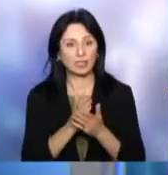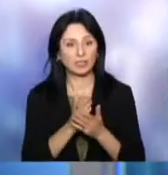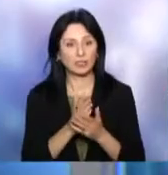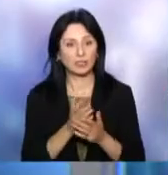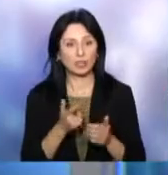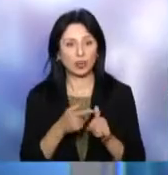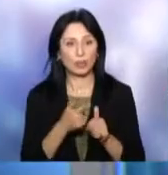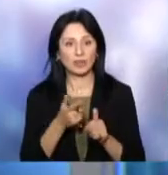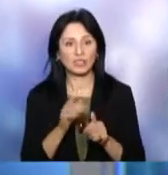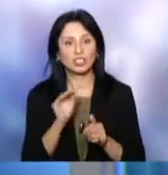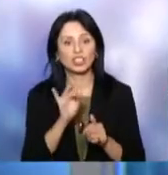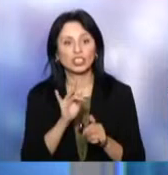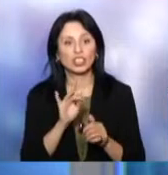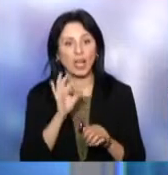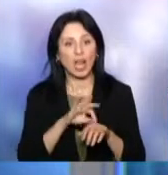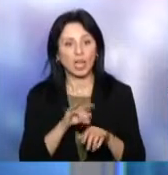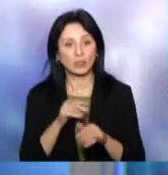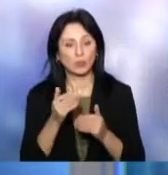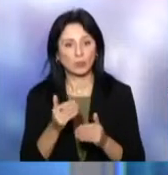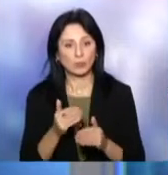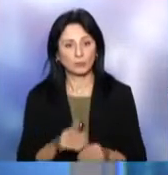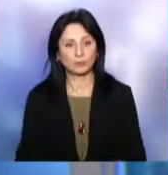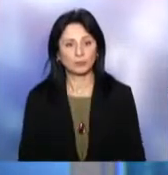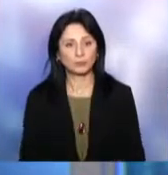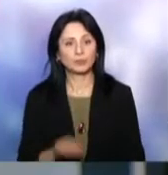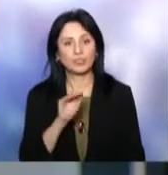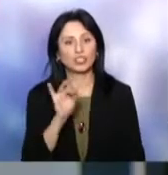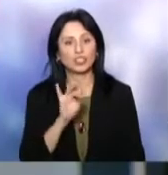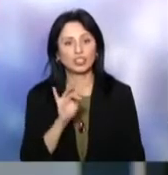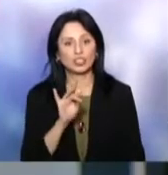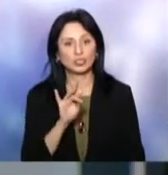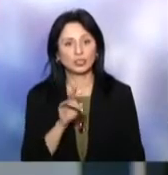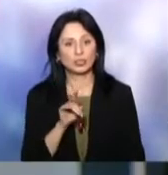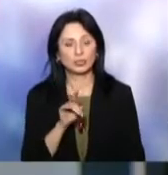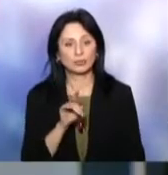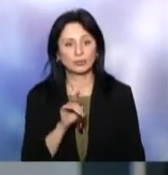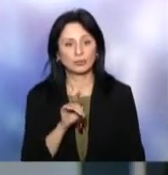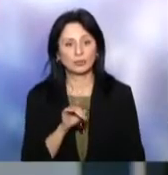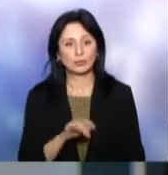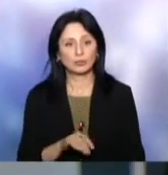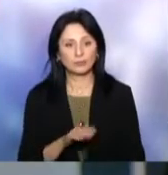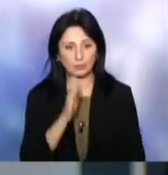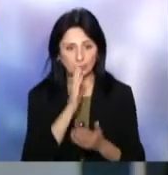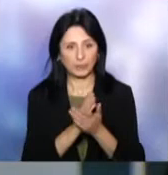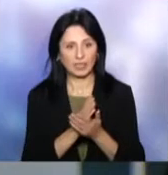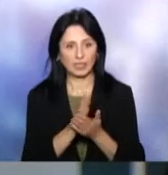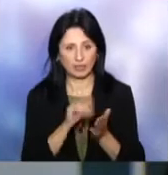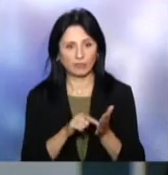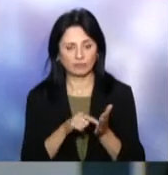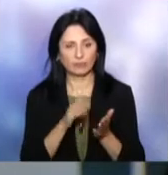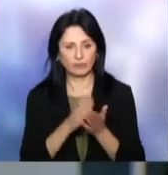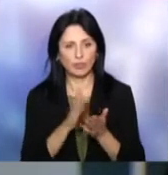ოქროს წესი, რომელიც ცხიმიანი კანის შემთხვევაში უნდა გამოიყენო? ცხიმიანი სხვათაშორის პირდაპირ მითითებული არის,